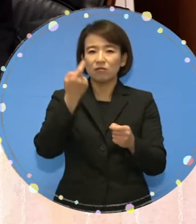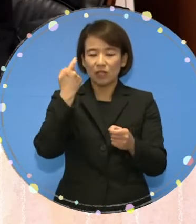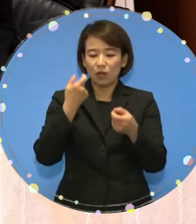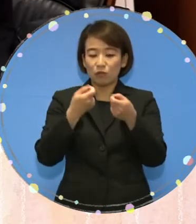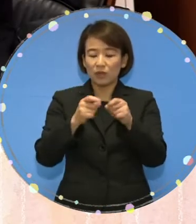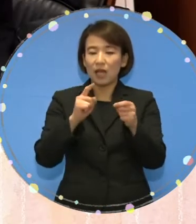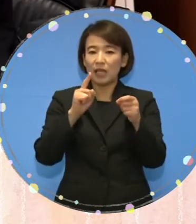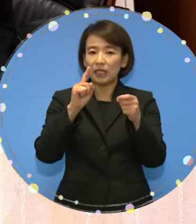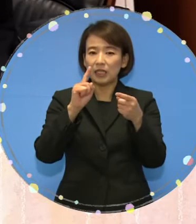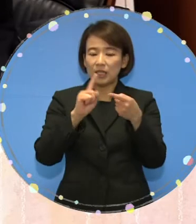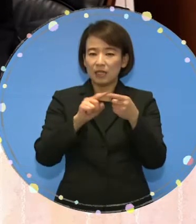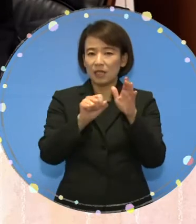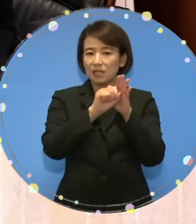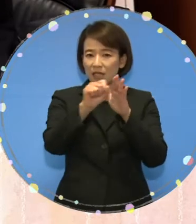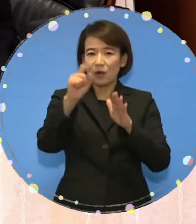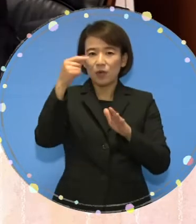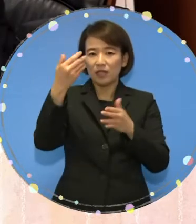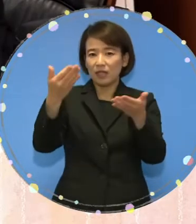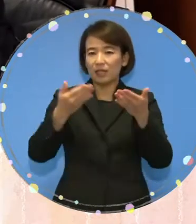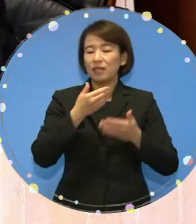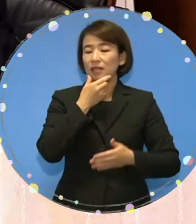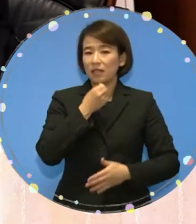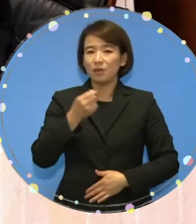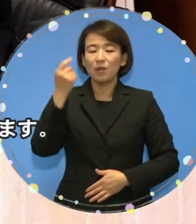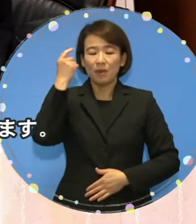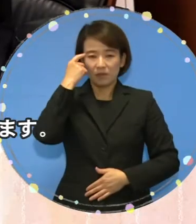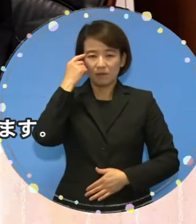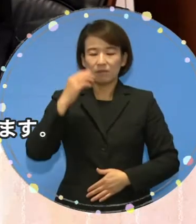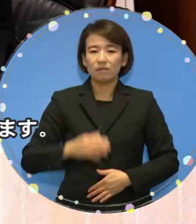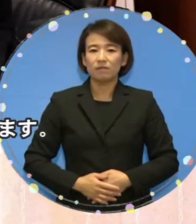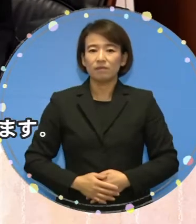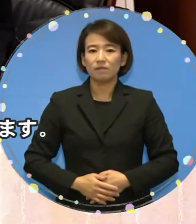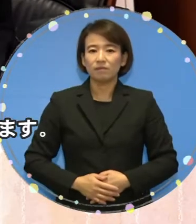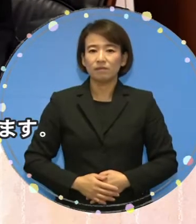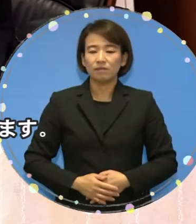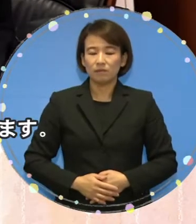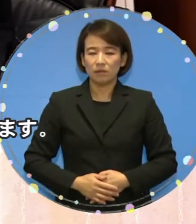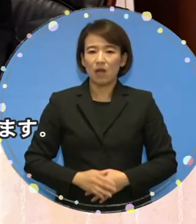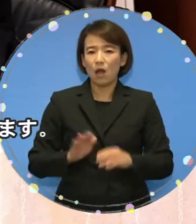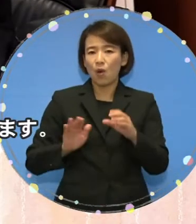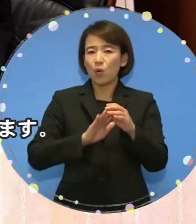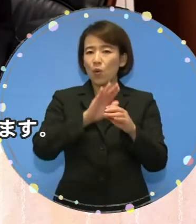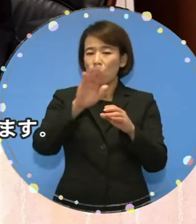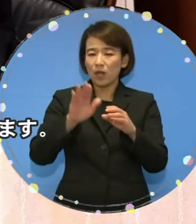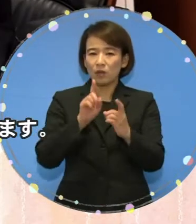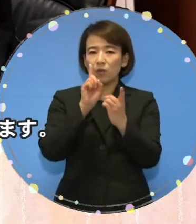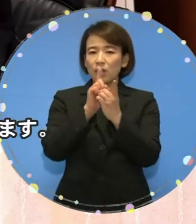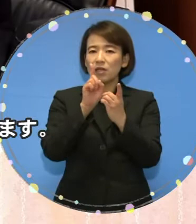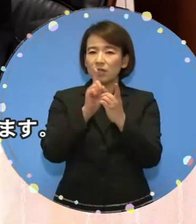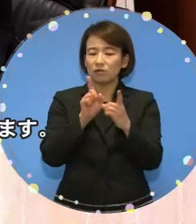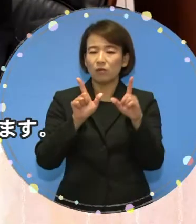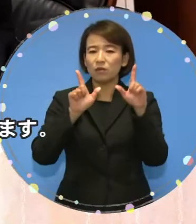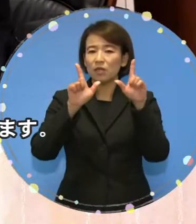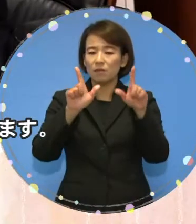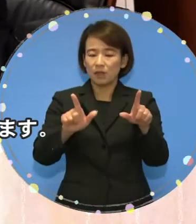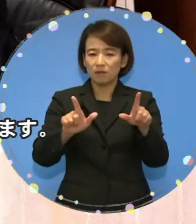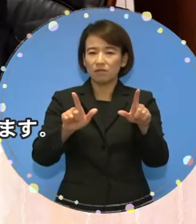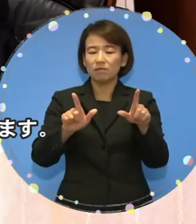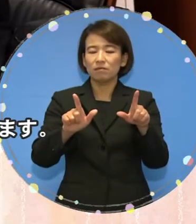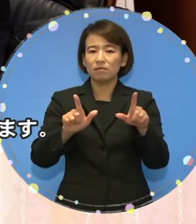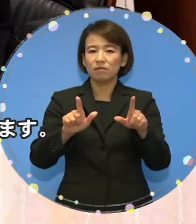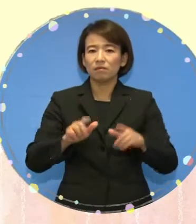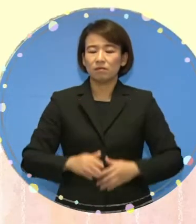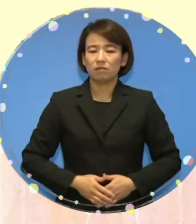具体的な成果などについてお知らせくださいはいまずは新型コロナウイルス対策についてお伝えしたいと思い